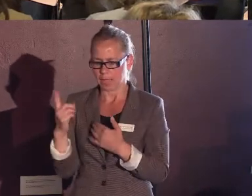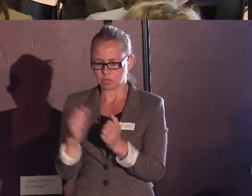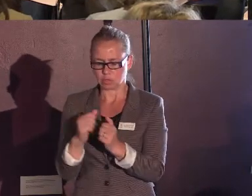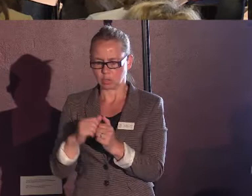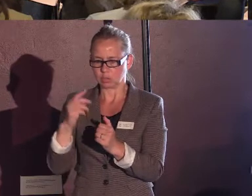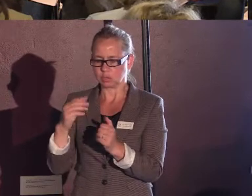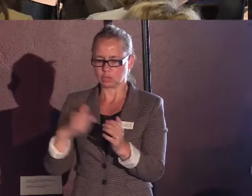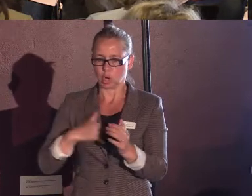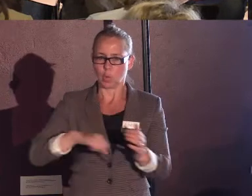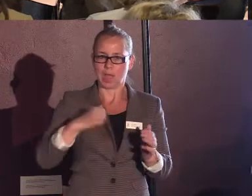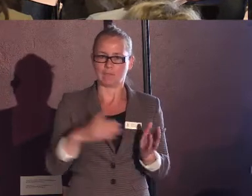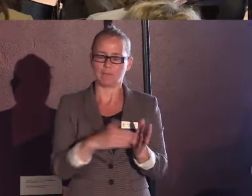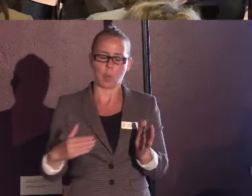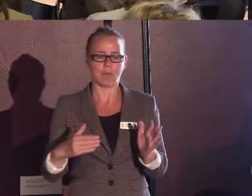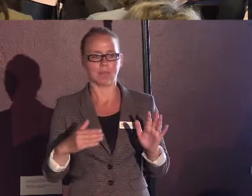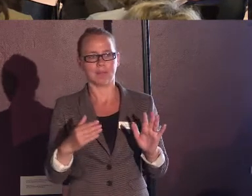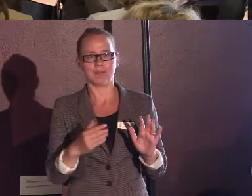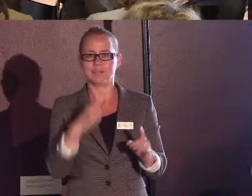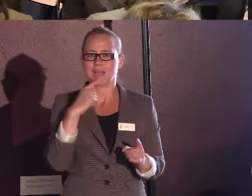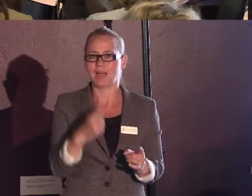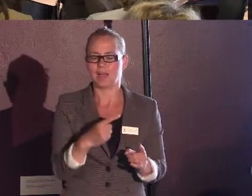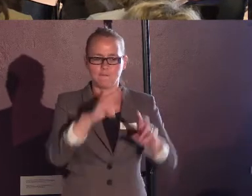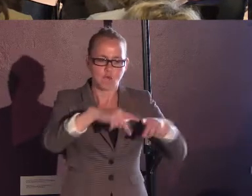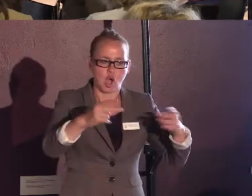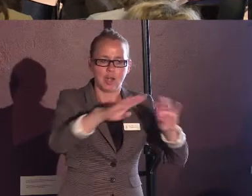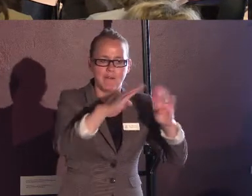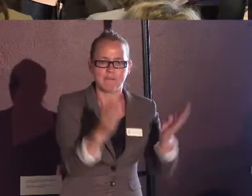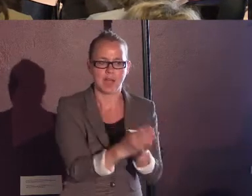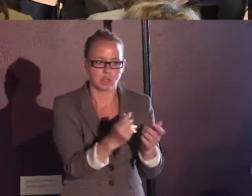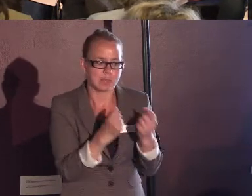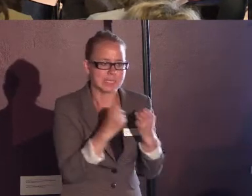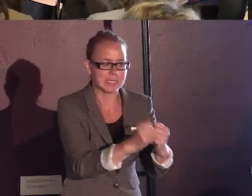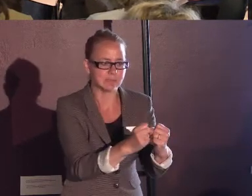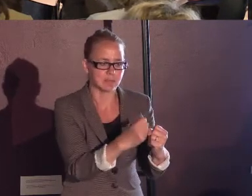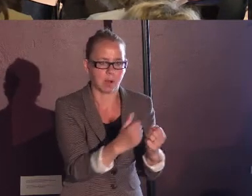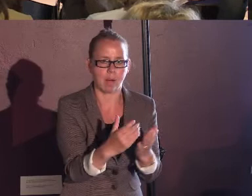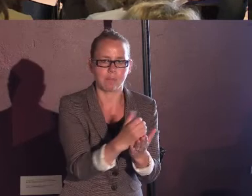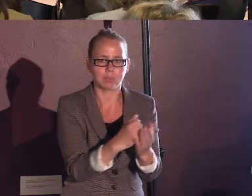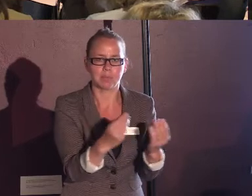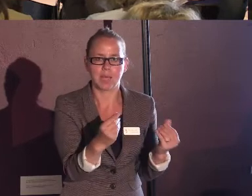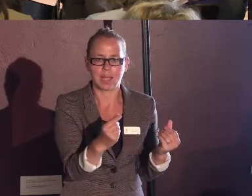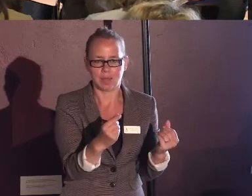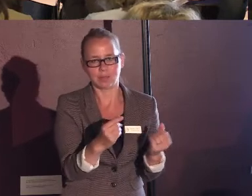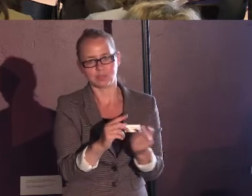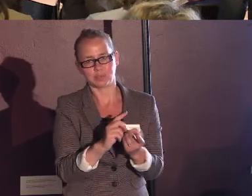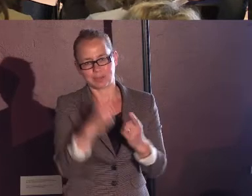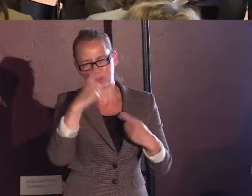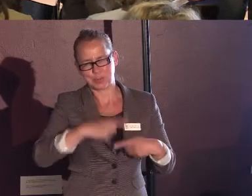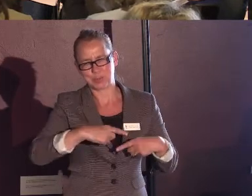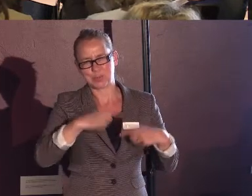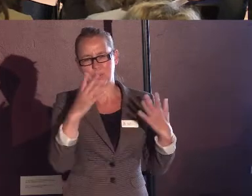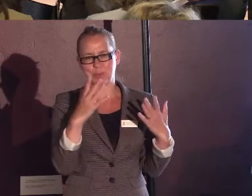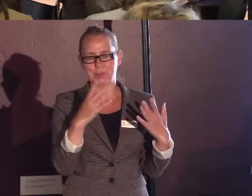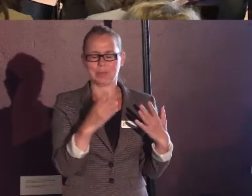slående när man kommer från den här, vad ska man säga, vanliga världen som drivs av pengar, som jag anser att kanske